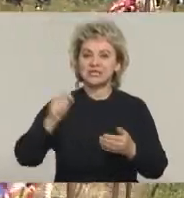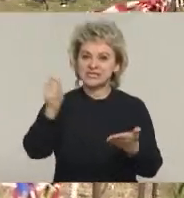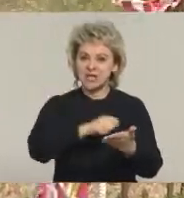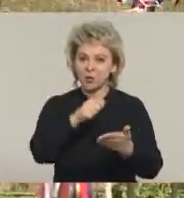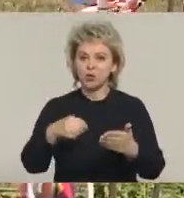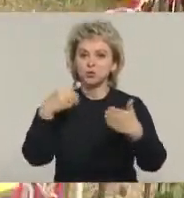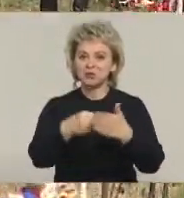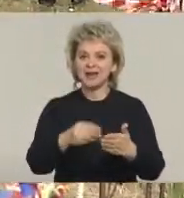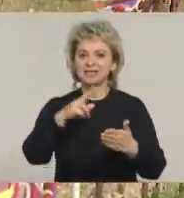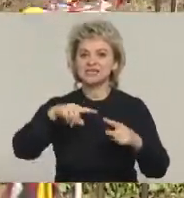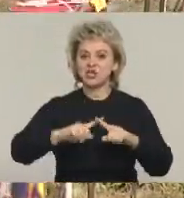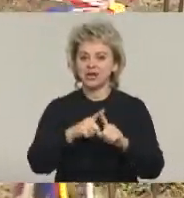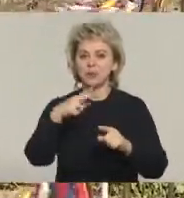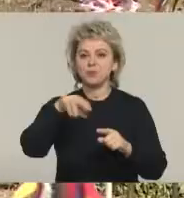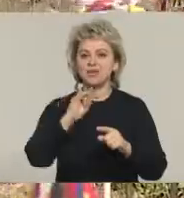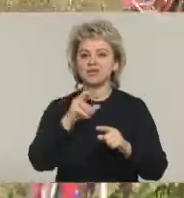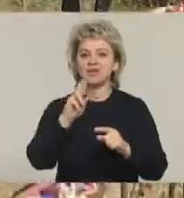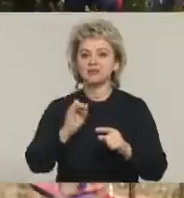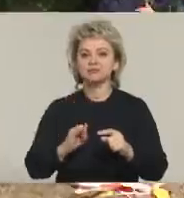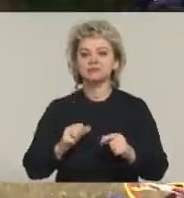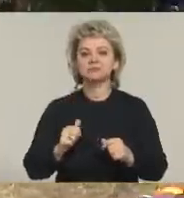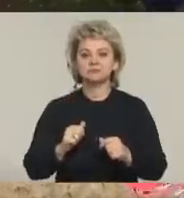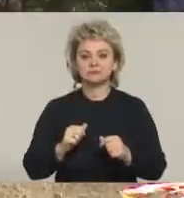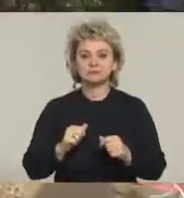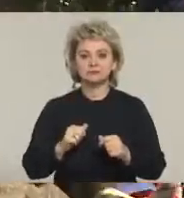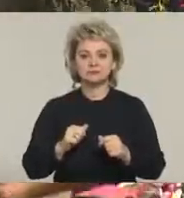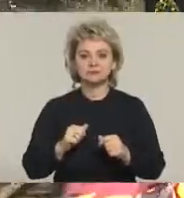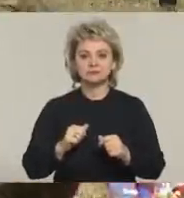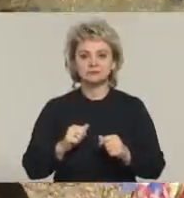саблей и ударная техника пики.